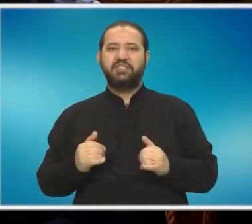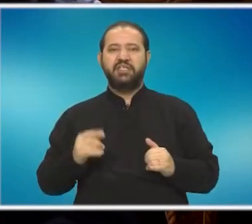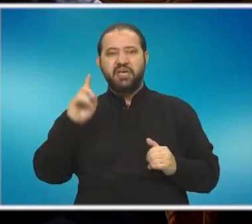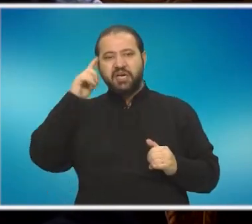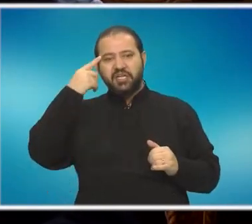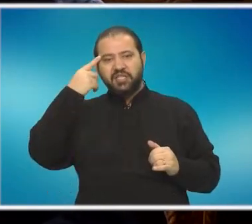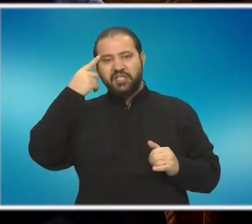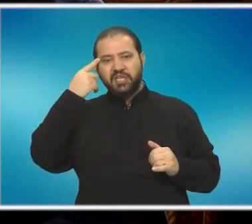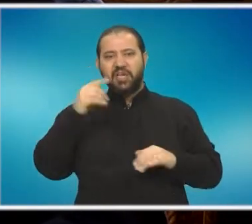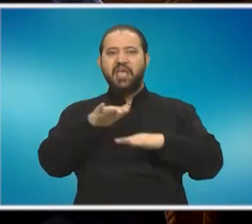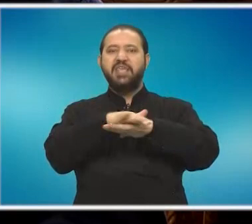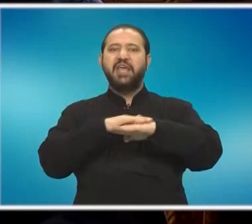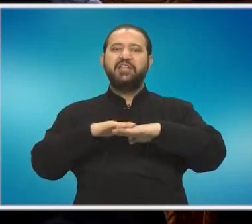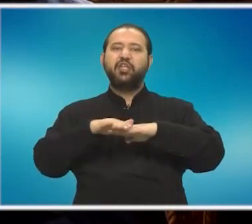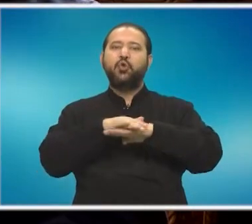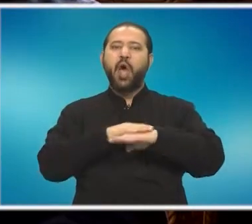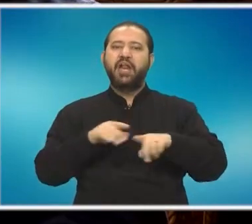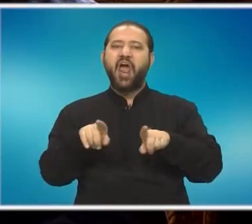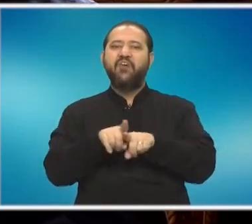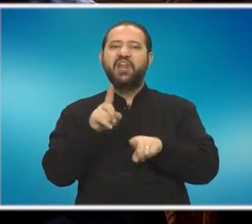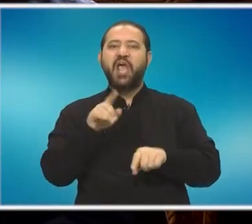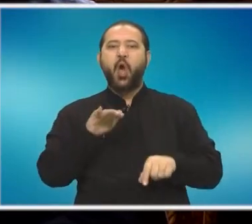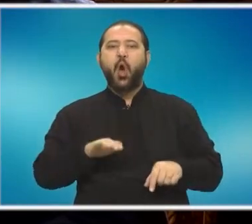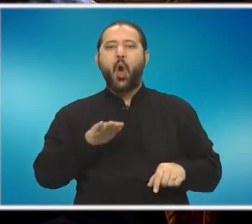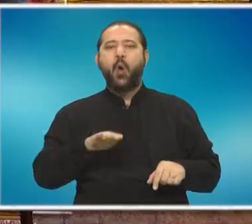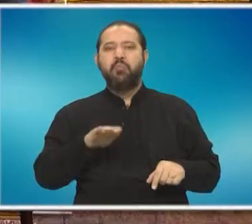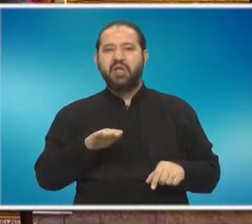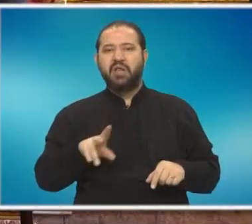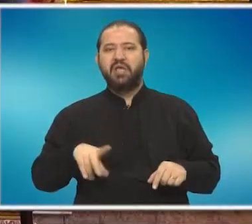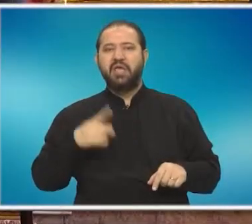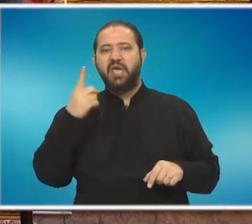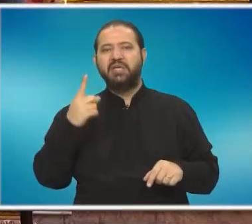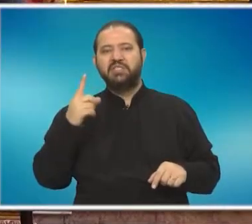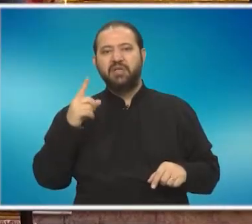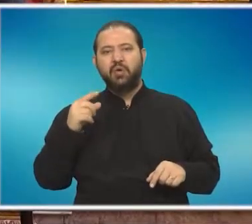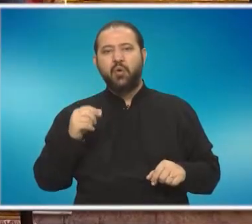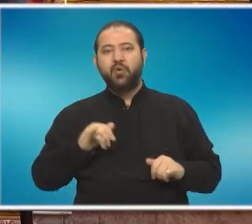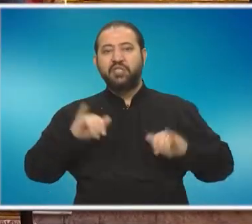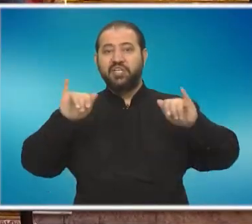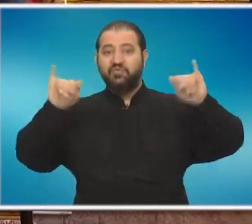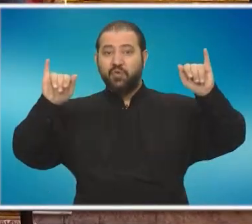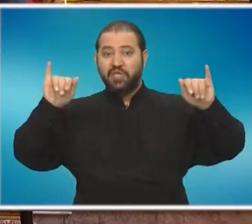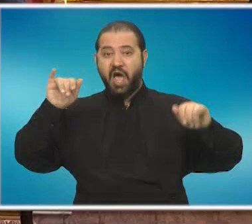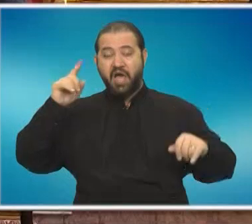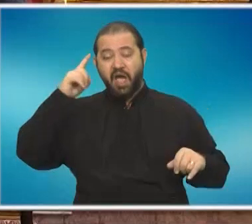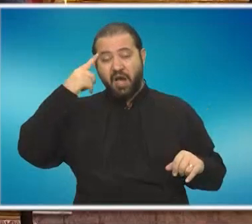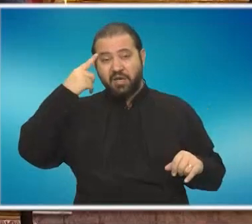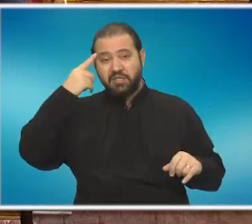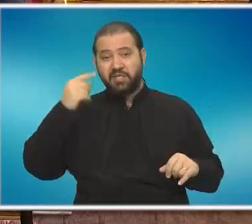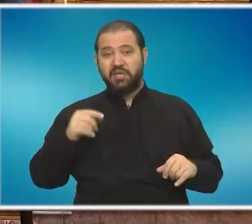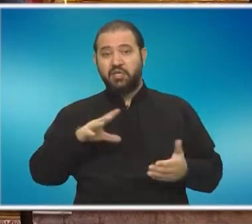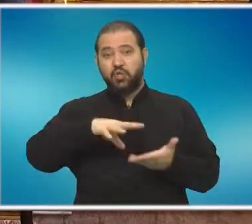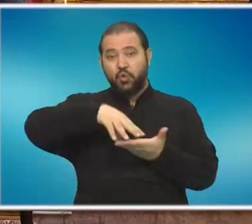frumoasă, cum ar fi inocența copilărească, dar nu e naivitate, este o maturitate, o